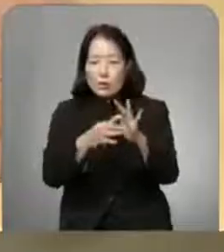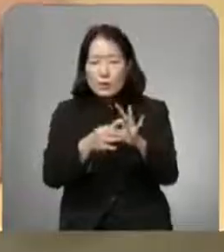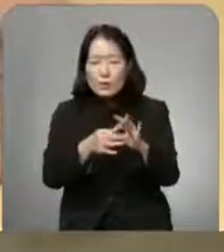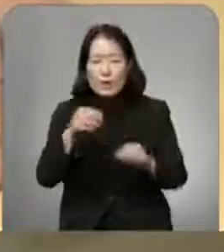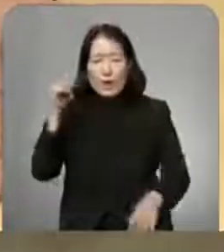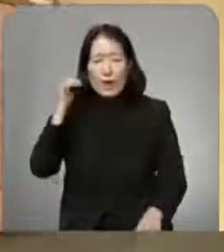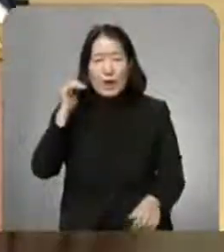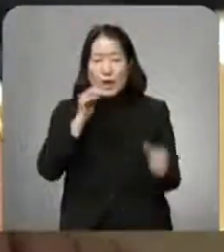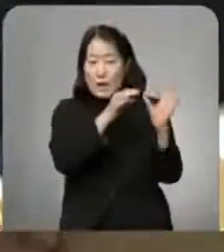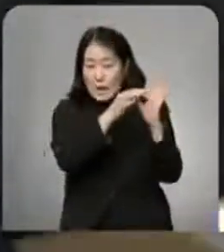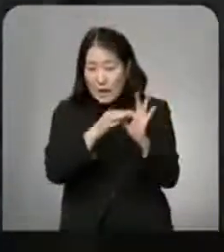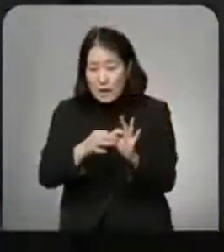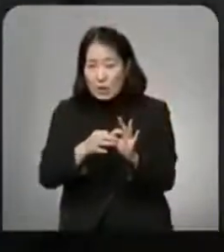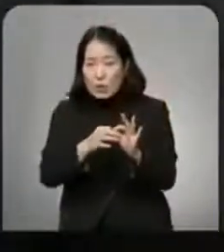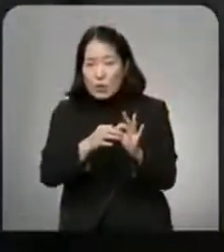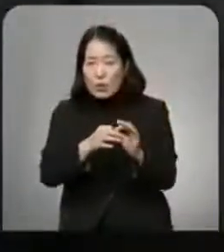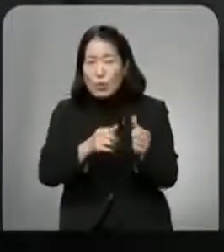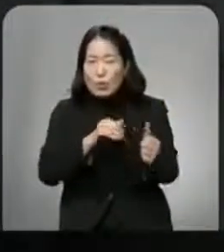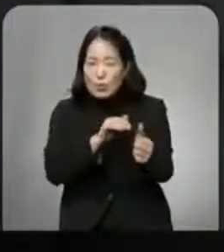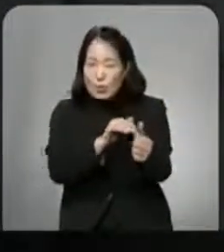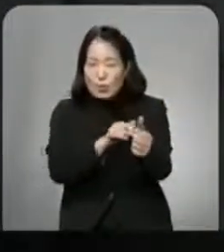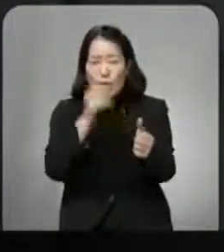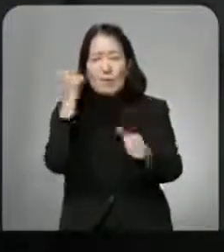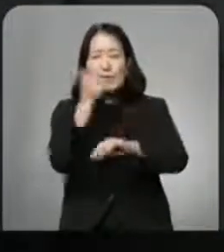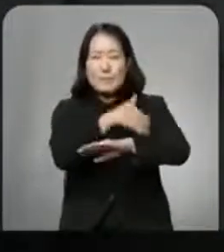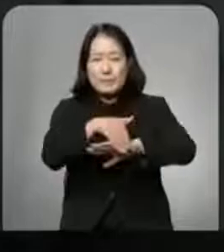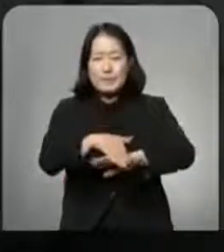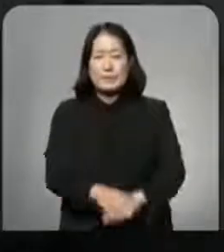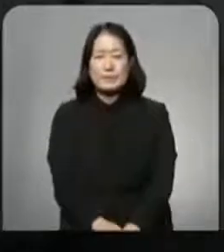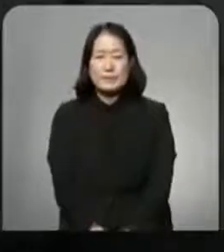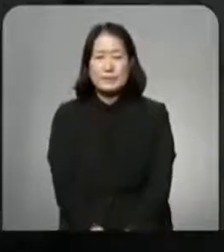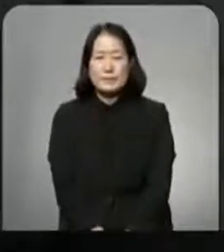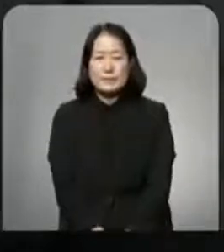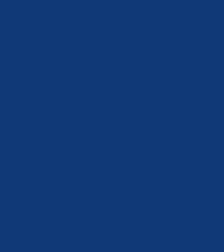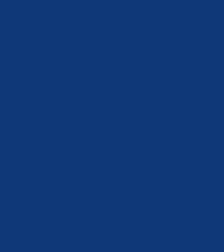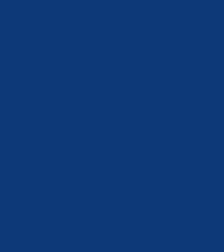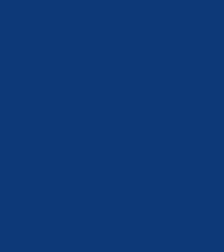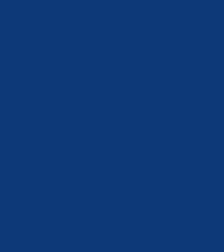이어나가겠다고 밝혔습니다 KBS 뉴스 하트입니다